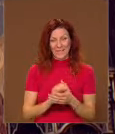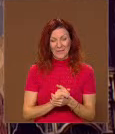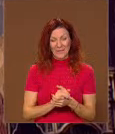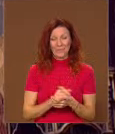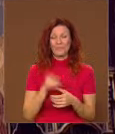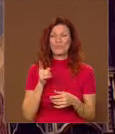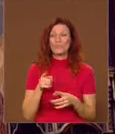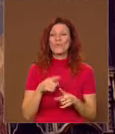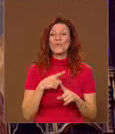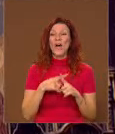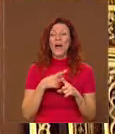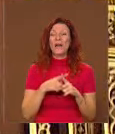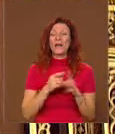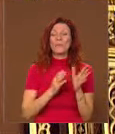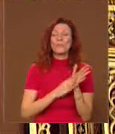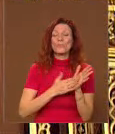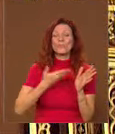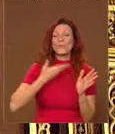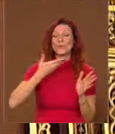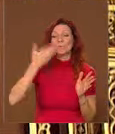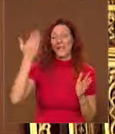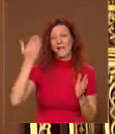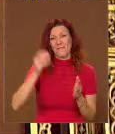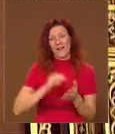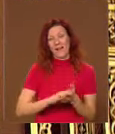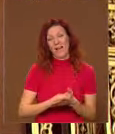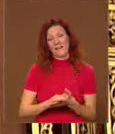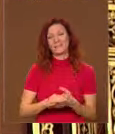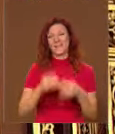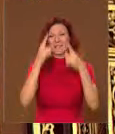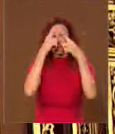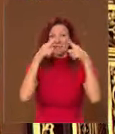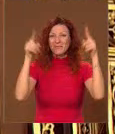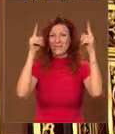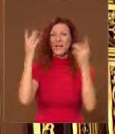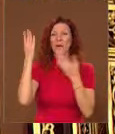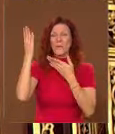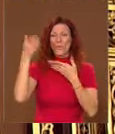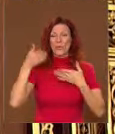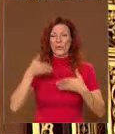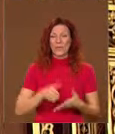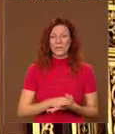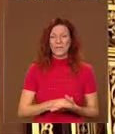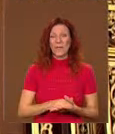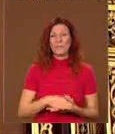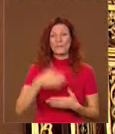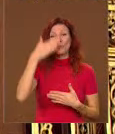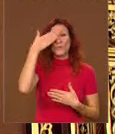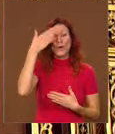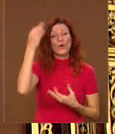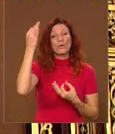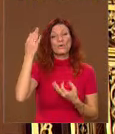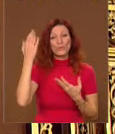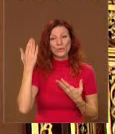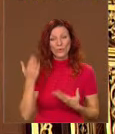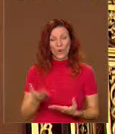Чуваме химнът в прослава на Света Богородица, достойно и праведно ест. Достойно ест, яко воистину